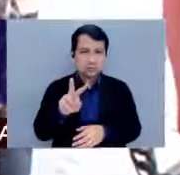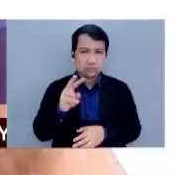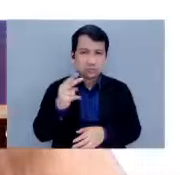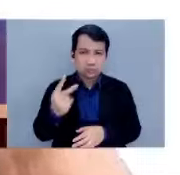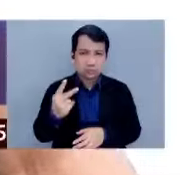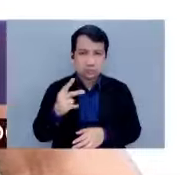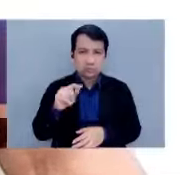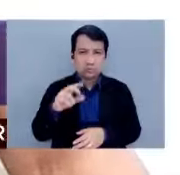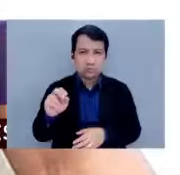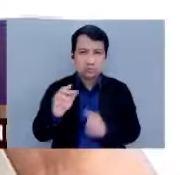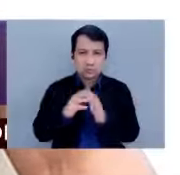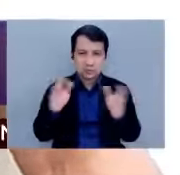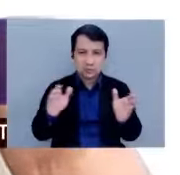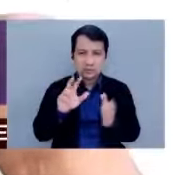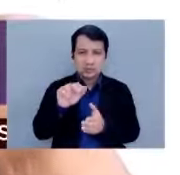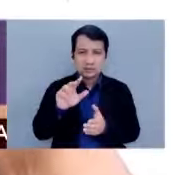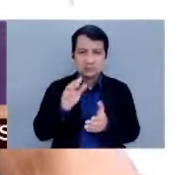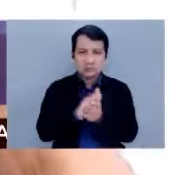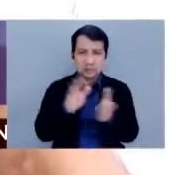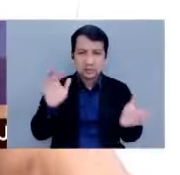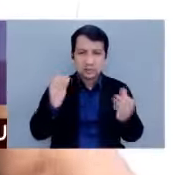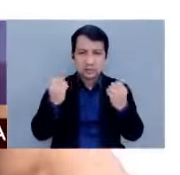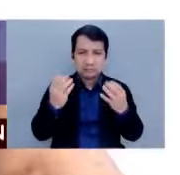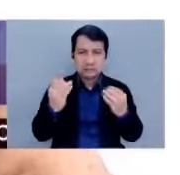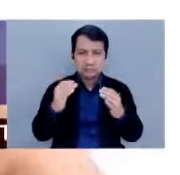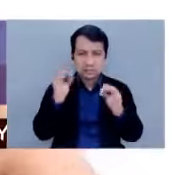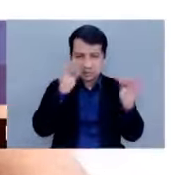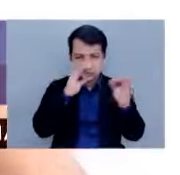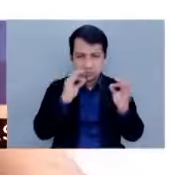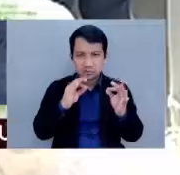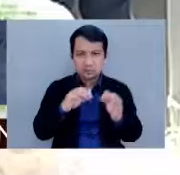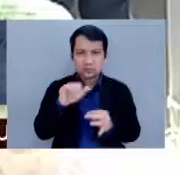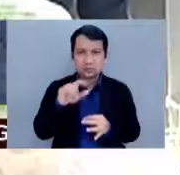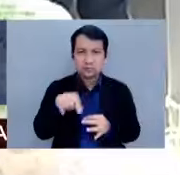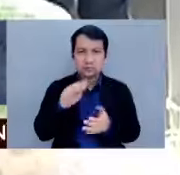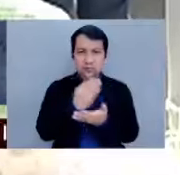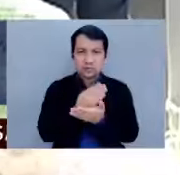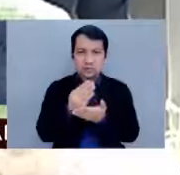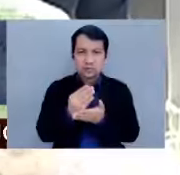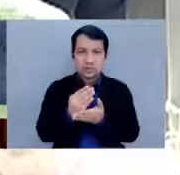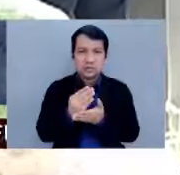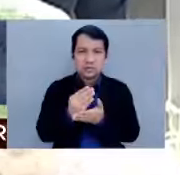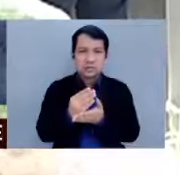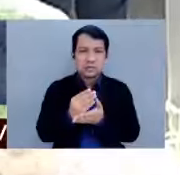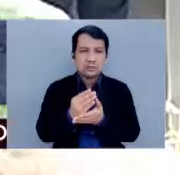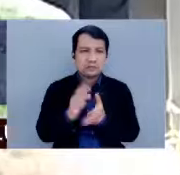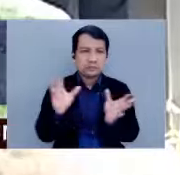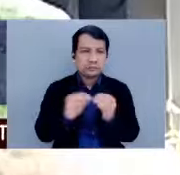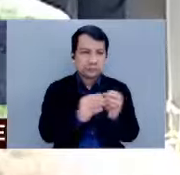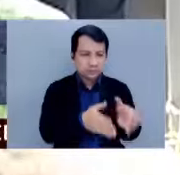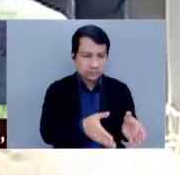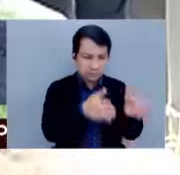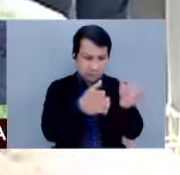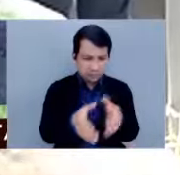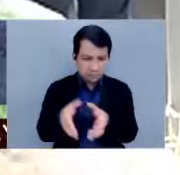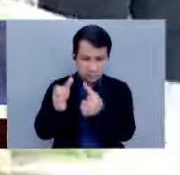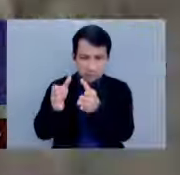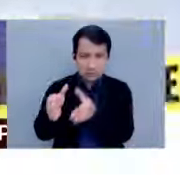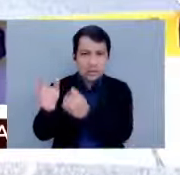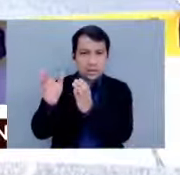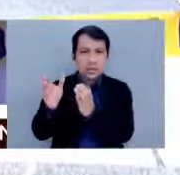kahapon. Personal na ininspeksyon ng Pangulo ang sako-sakong droga na nagkakahalaga ng 13.3 billion